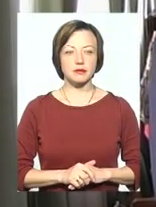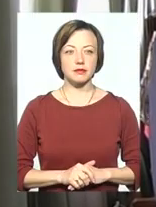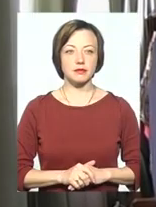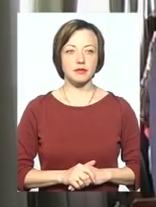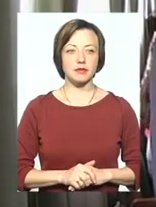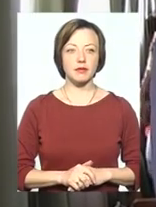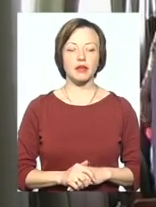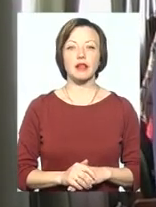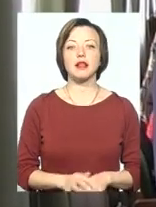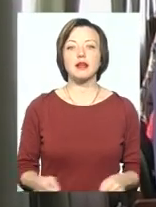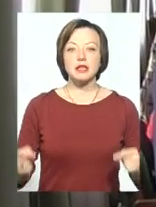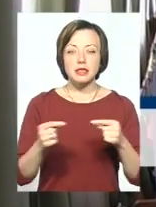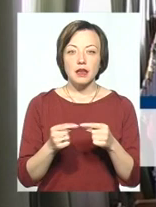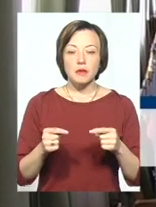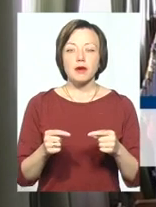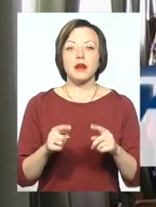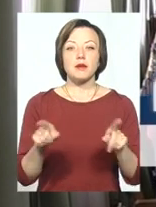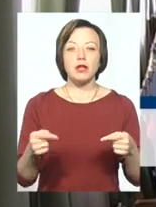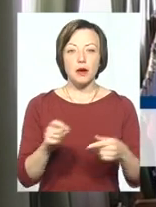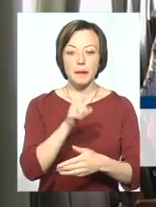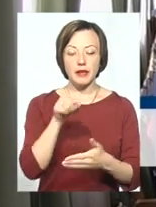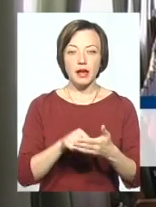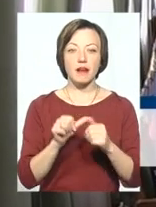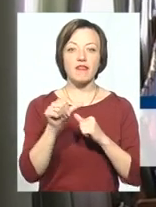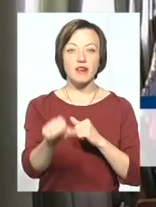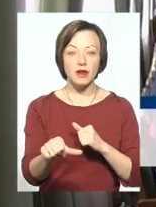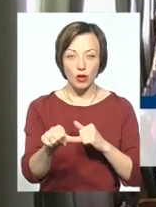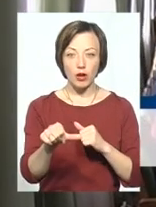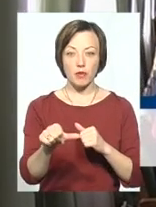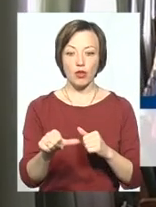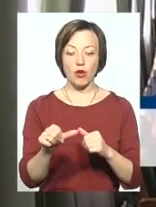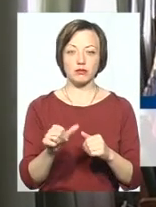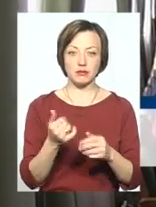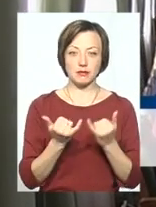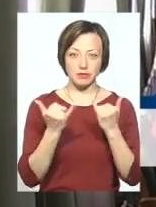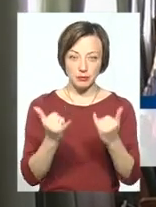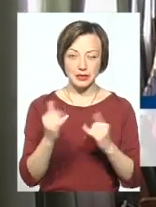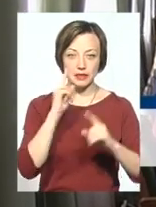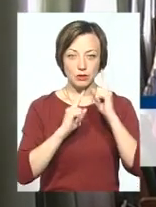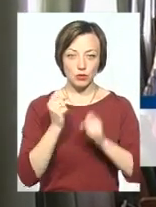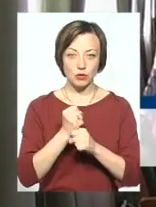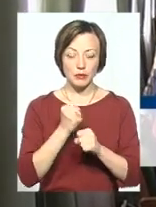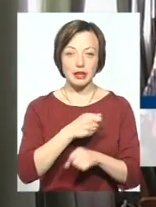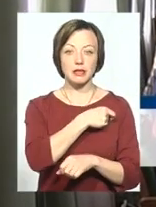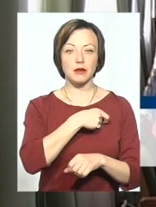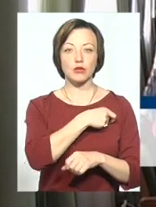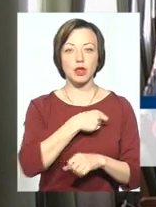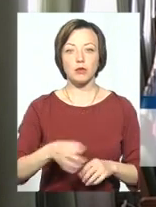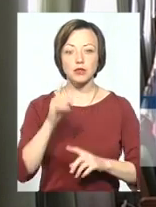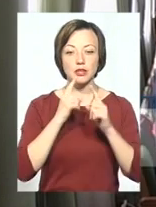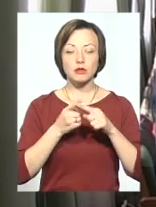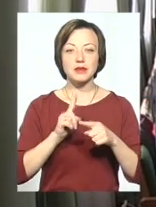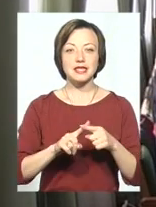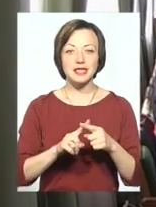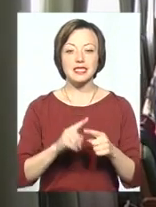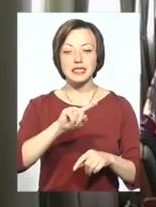Сама постановка питання того, що це виокремно в окрему сесію, це показник того, що депутати обласної ради хочуть, щоб на ці запити